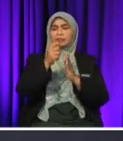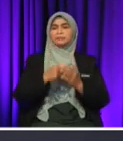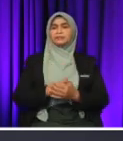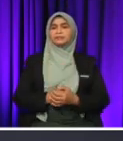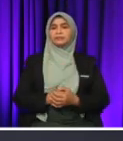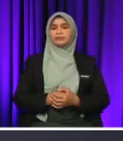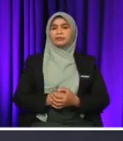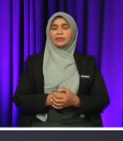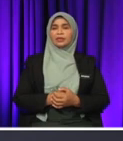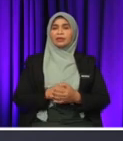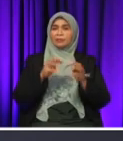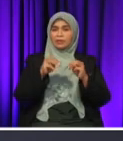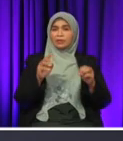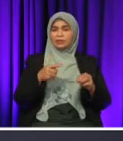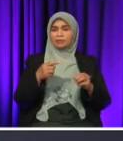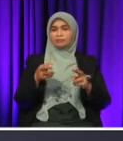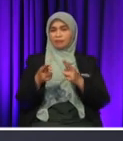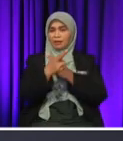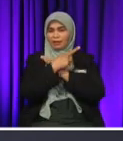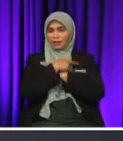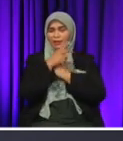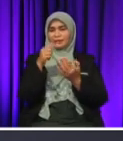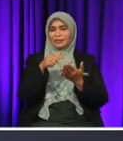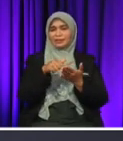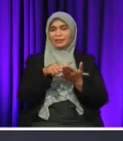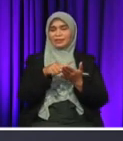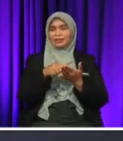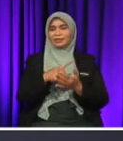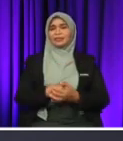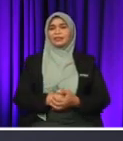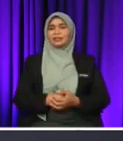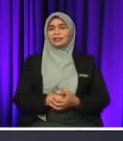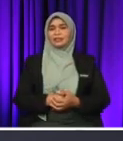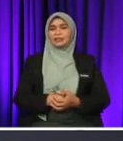pori-pori kita lagi